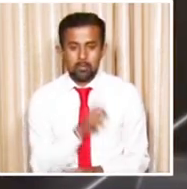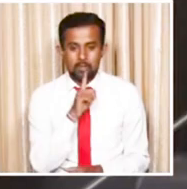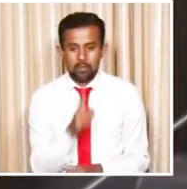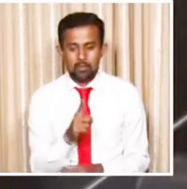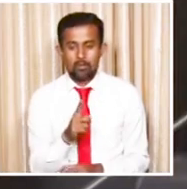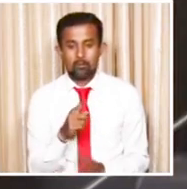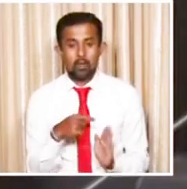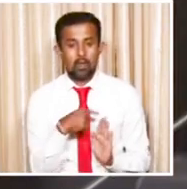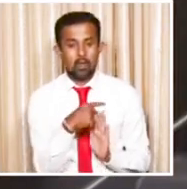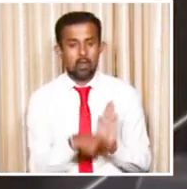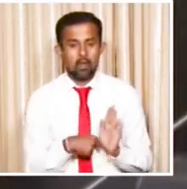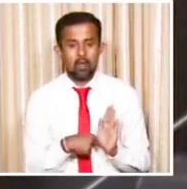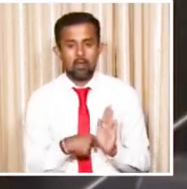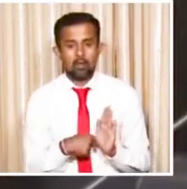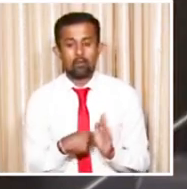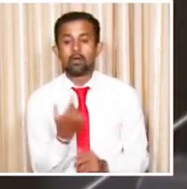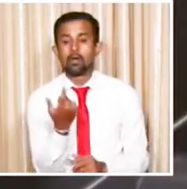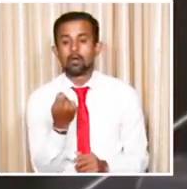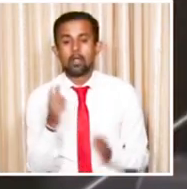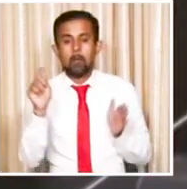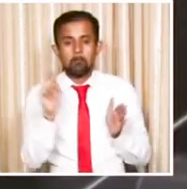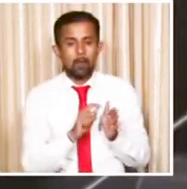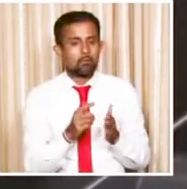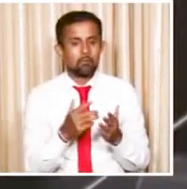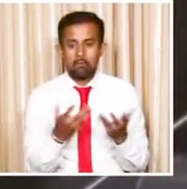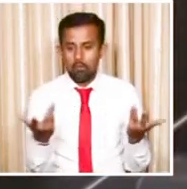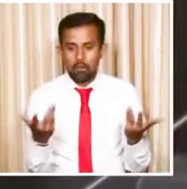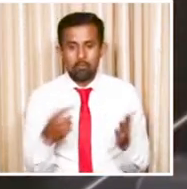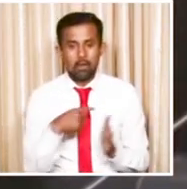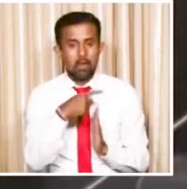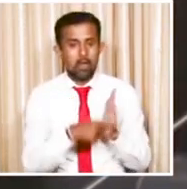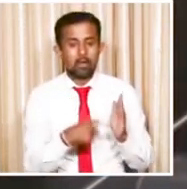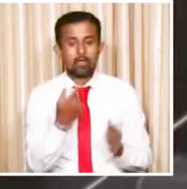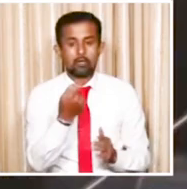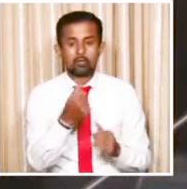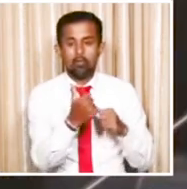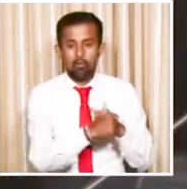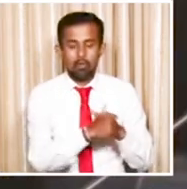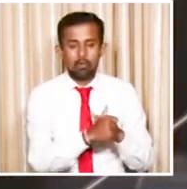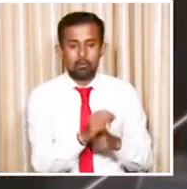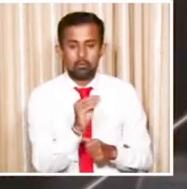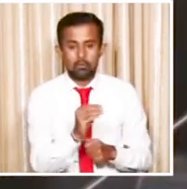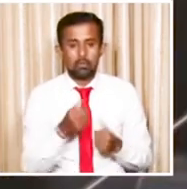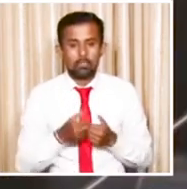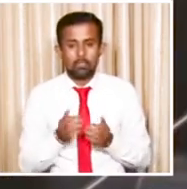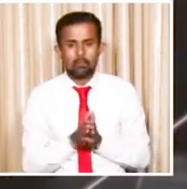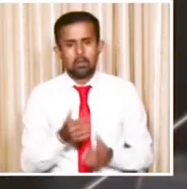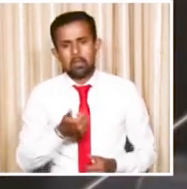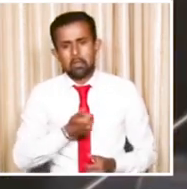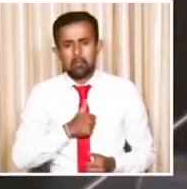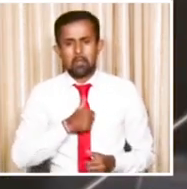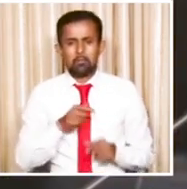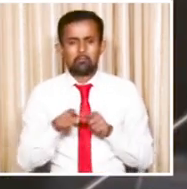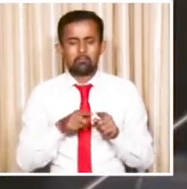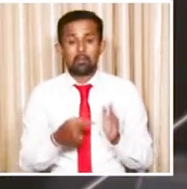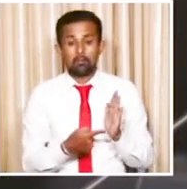රටේ මුදල් ආදායම නැති වෙනකොට මේ රටේ මුදල් අච්චු ගහනකොට තමන්ට ඕන ඕන විදියට මුදල් අච්චු